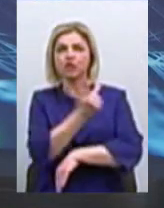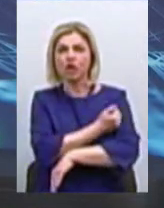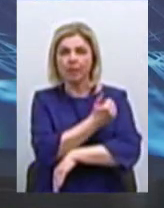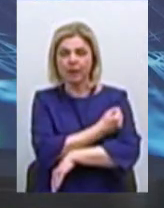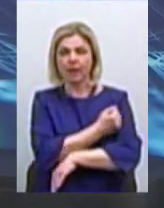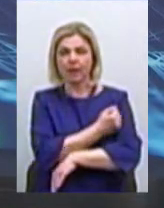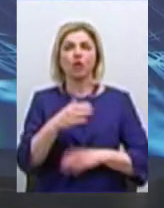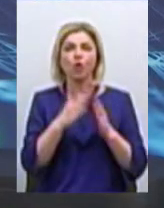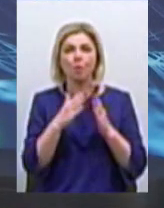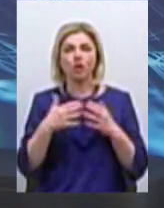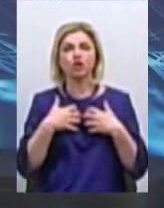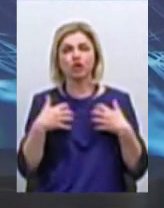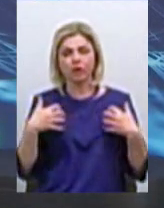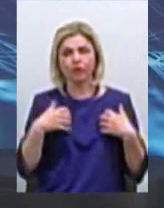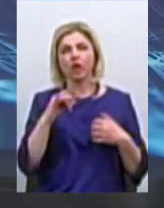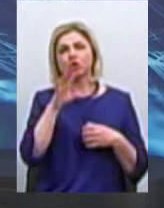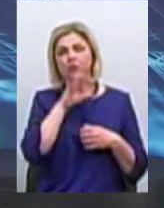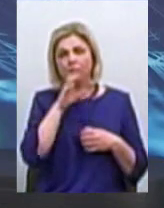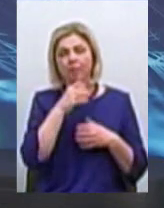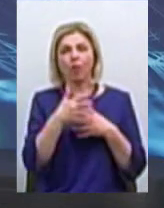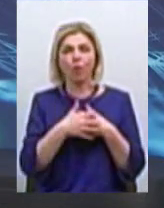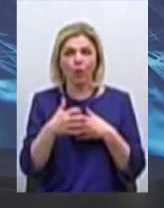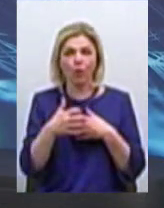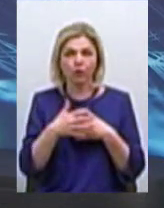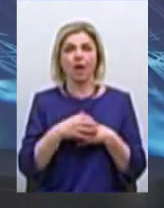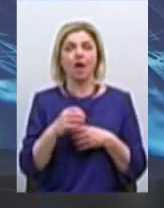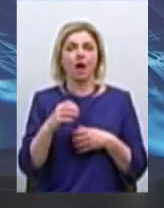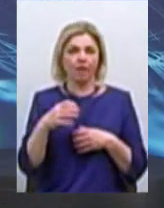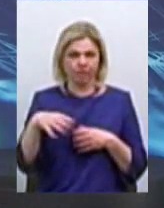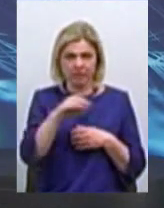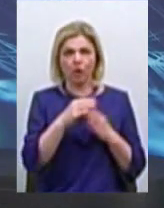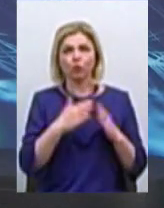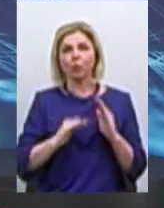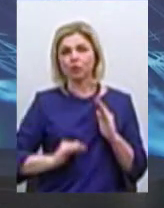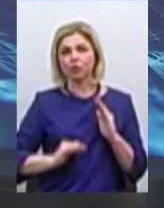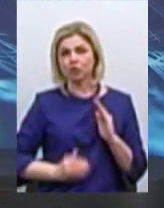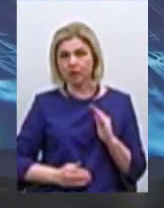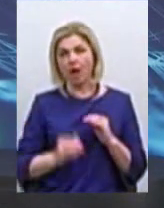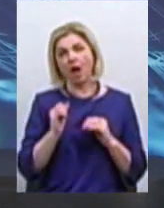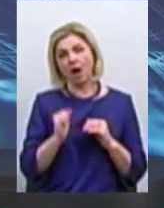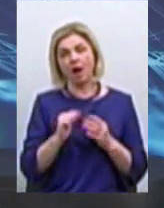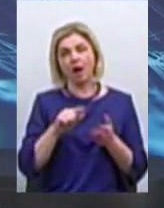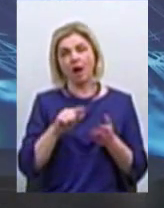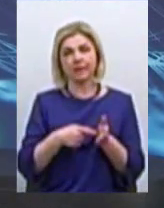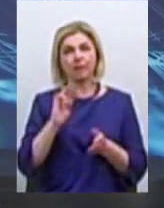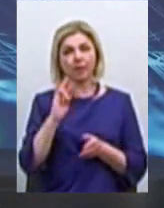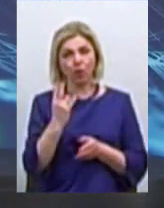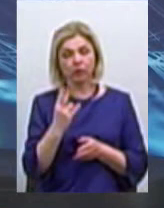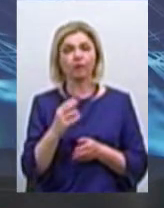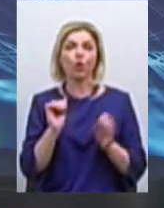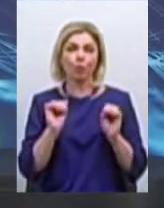проти сказу. Це і собачки, і коти. Що стосується міста Миколаєва, то ми